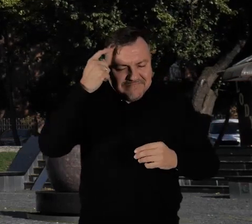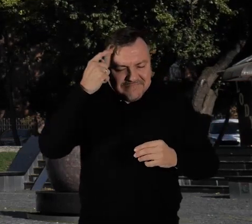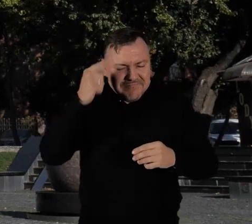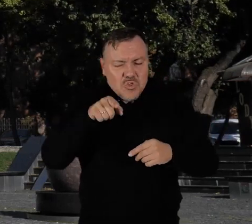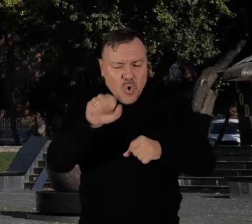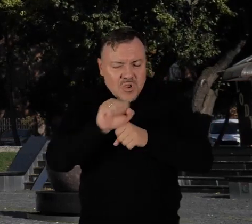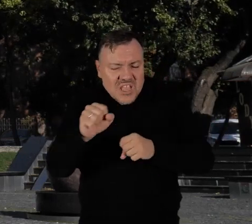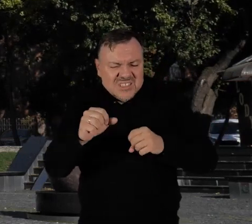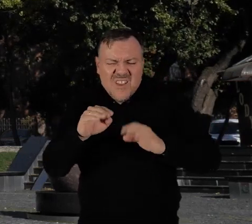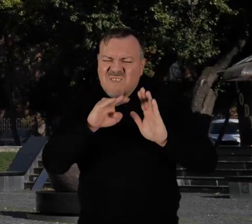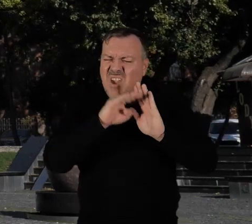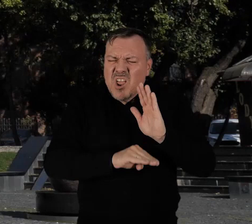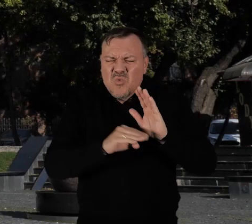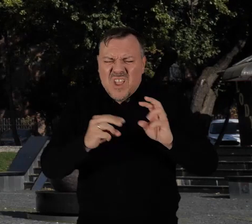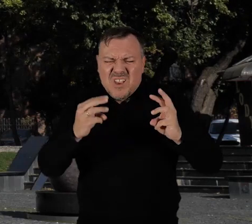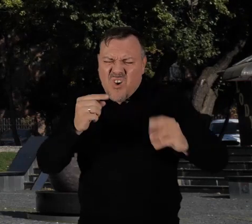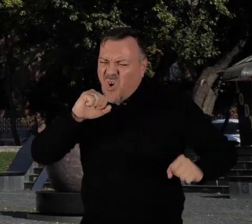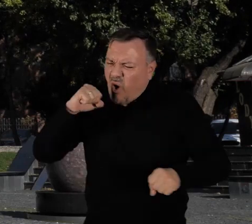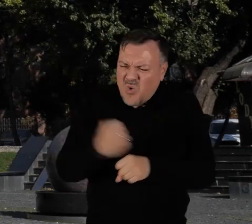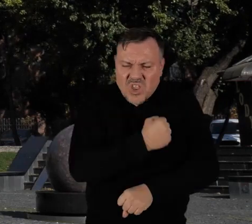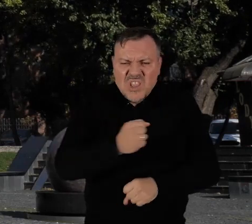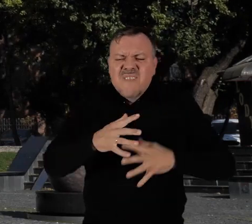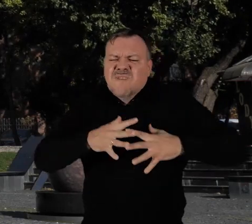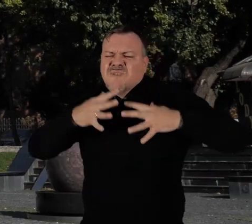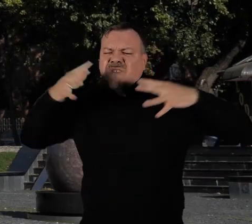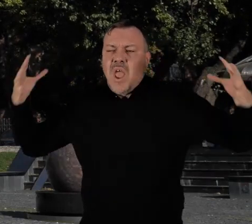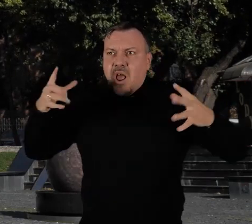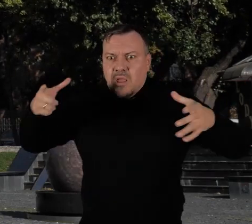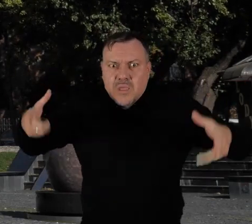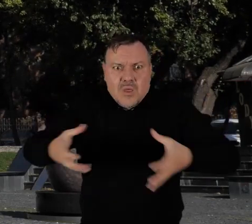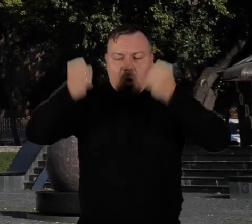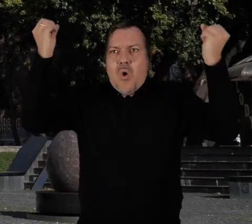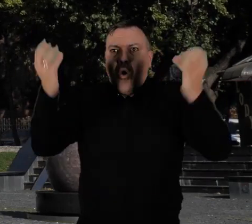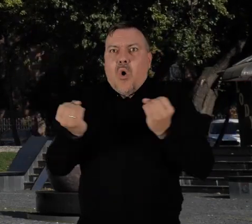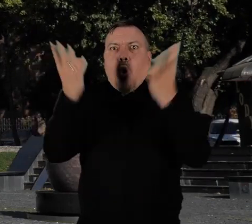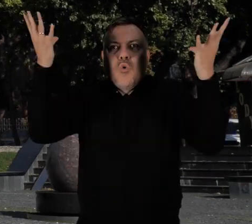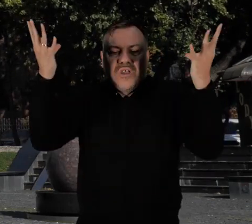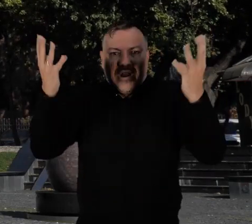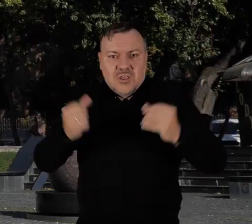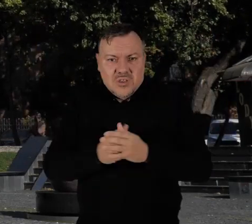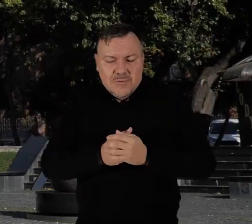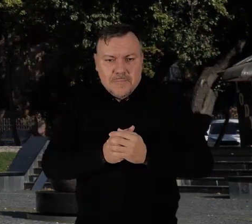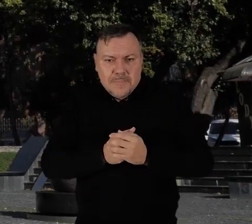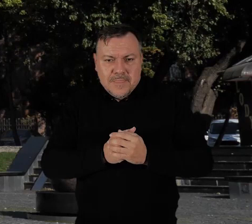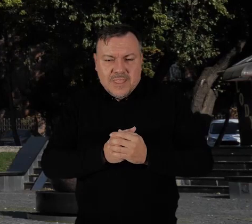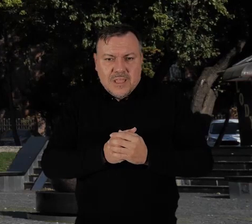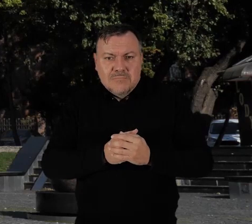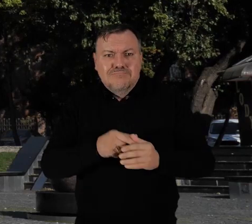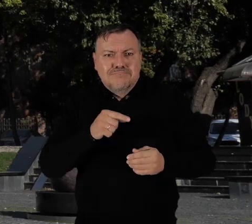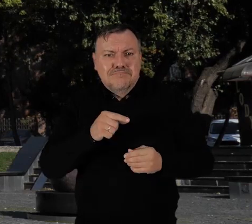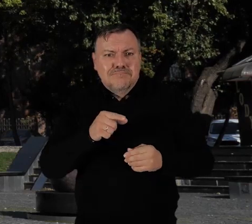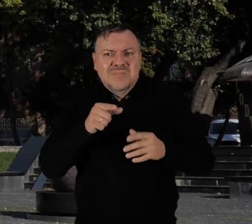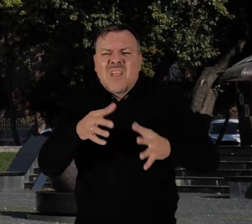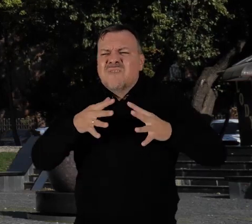rozumiana kontemplacja jest warunkiem koniecznym wielkich naukowych odkryć. Przygotowuje ona grunt i toruje drogę do tego błysku